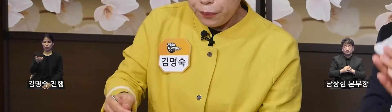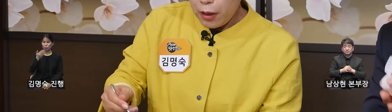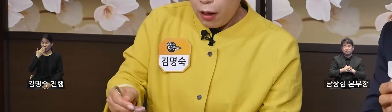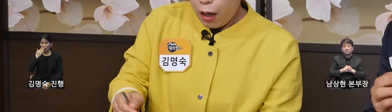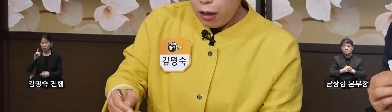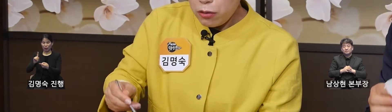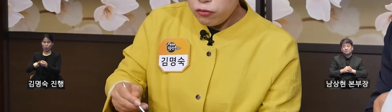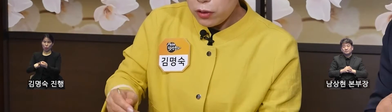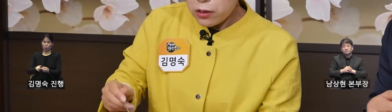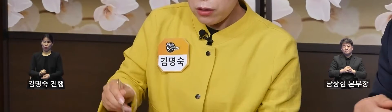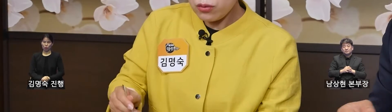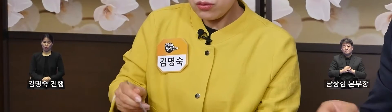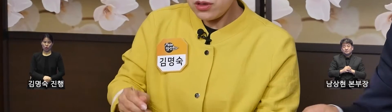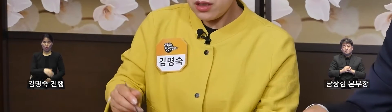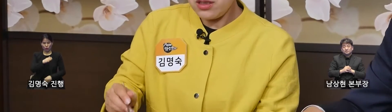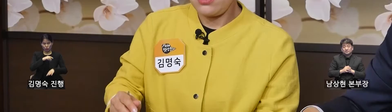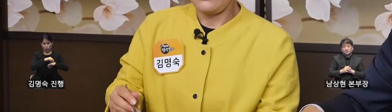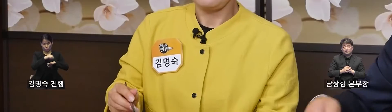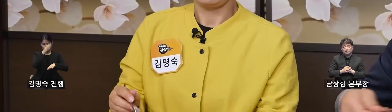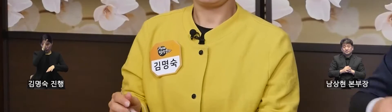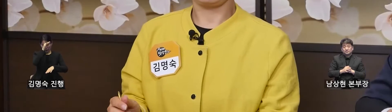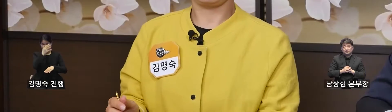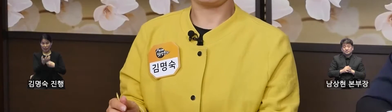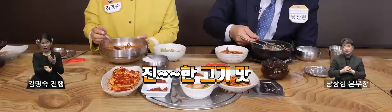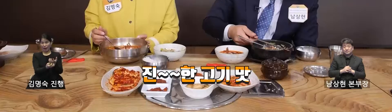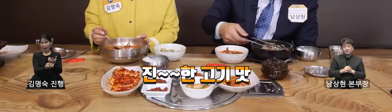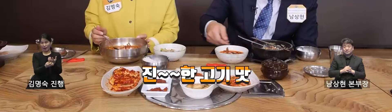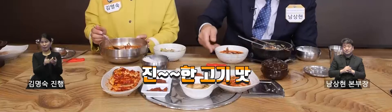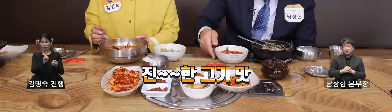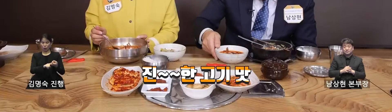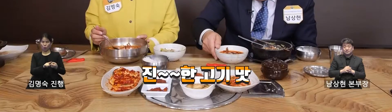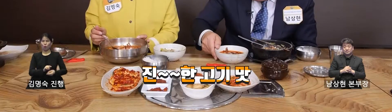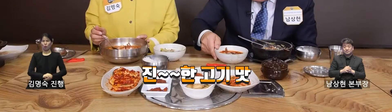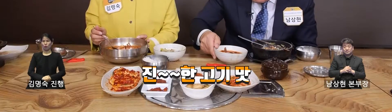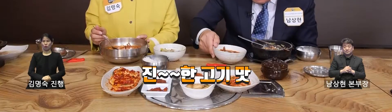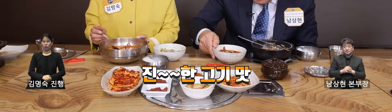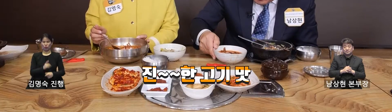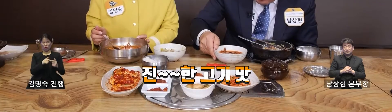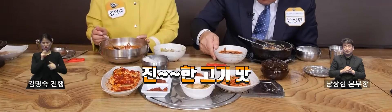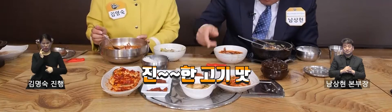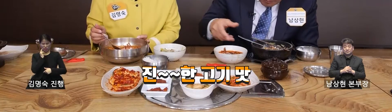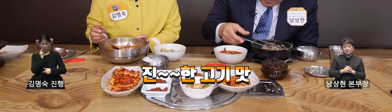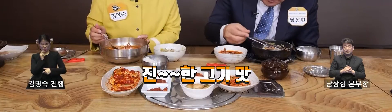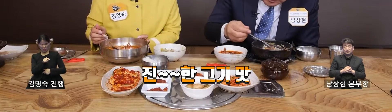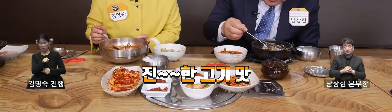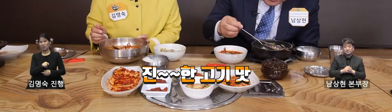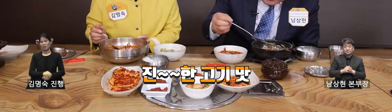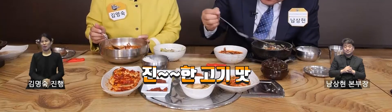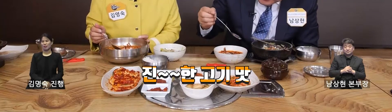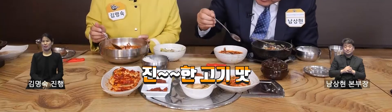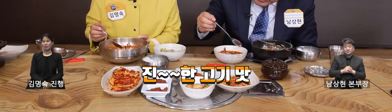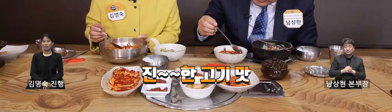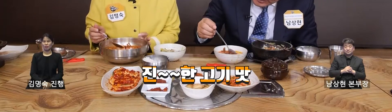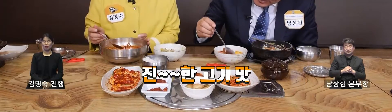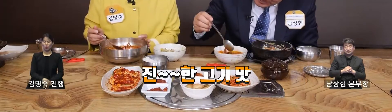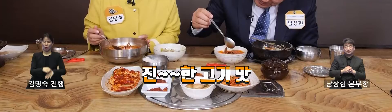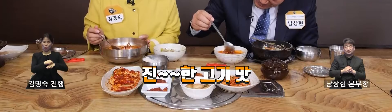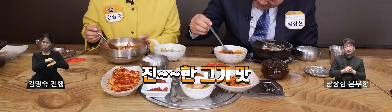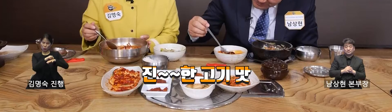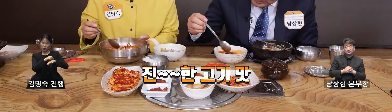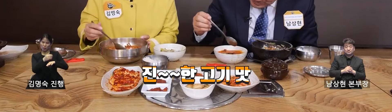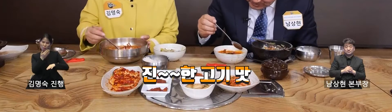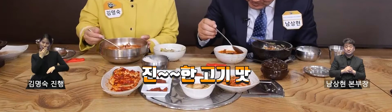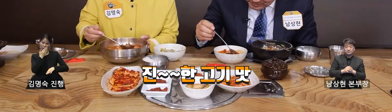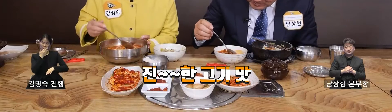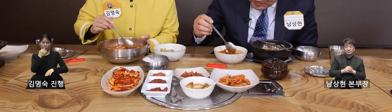국밥대로 아 육개장은 또 그냥 더 진한 그 고기 맛.